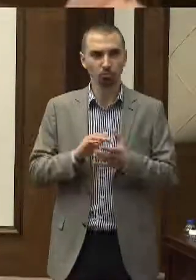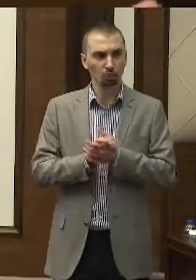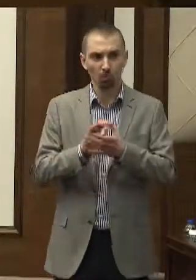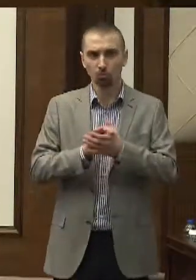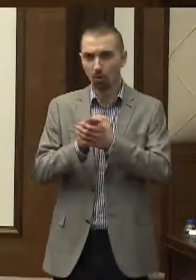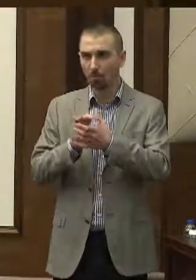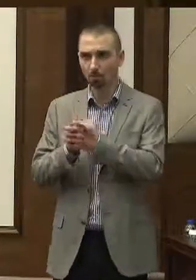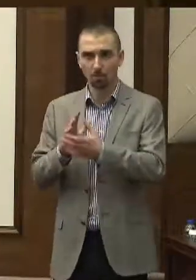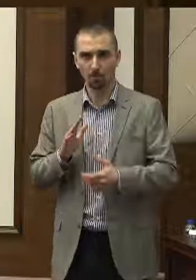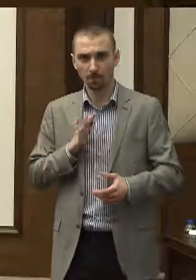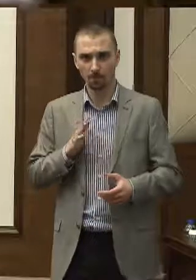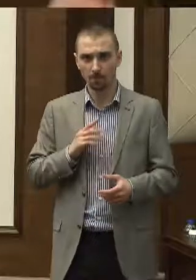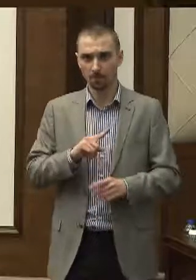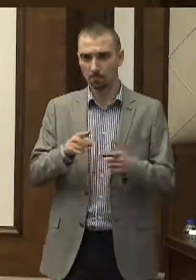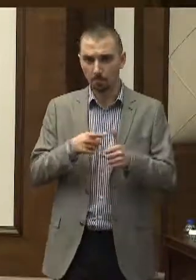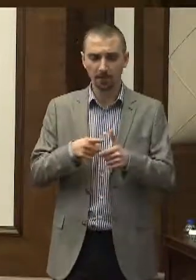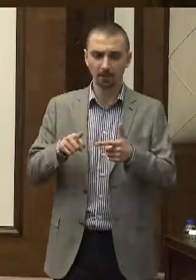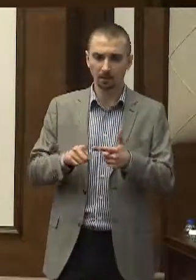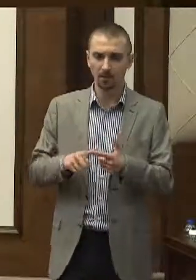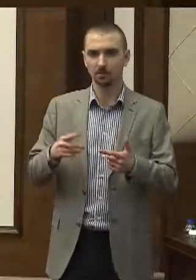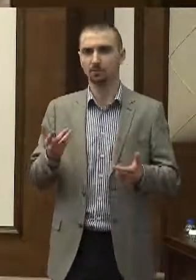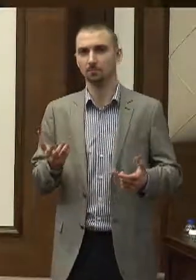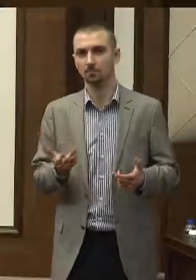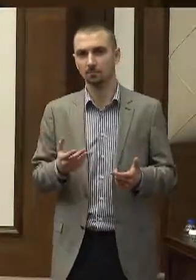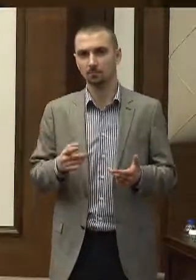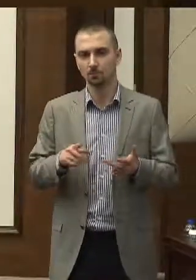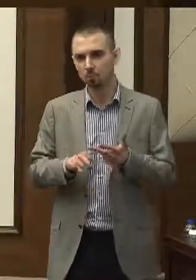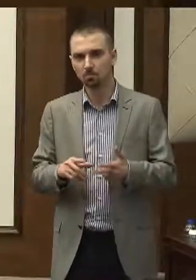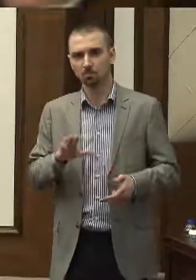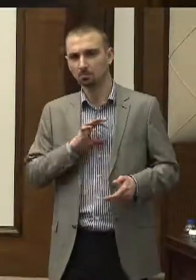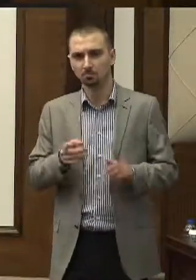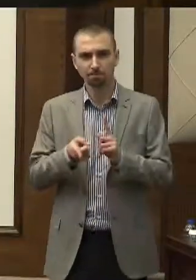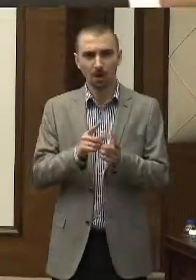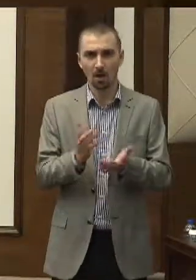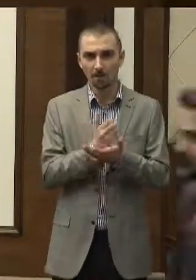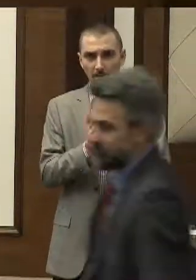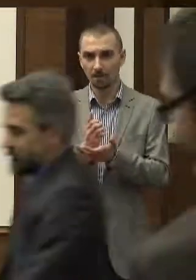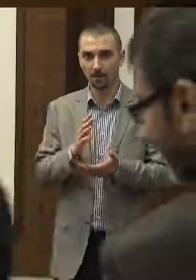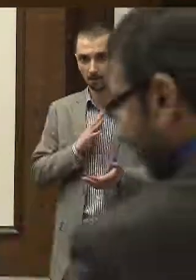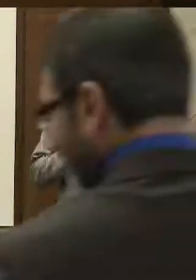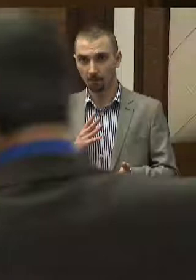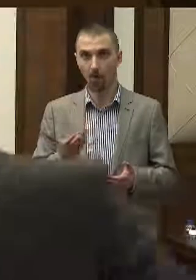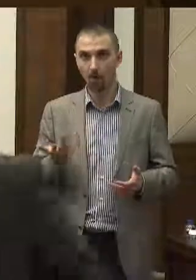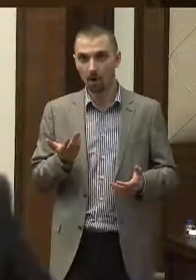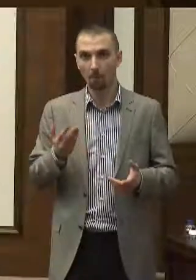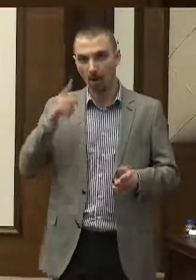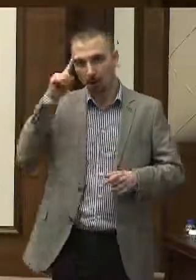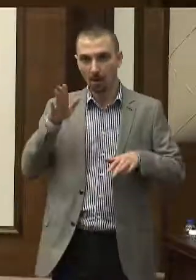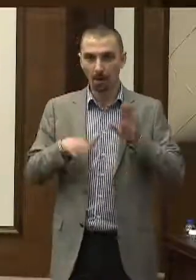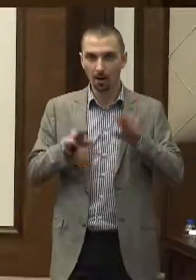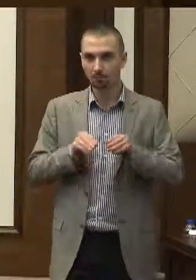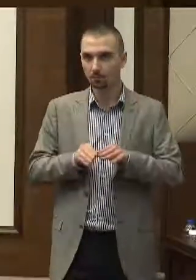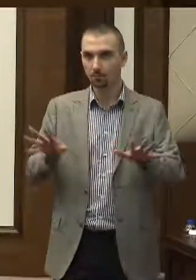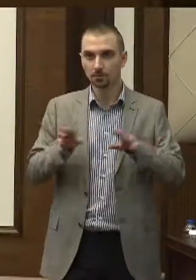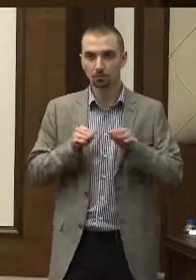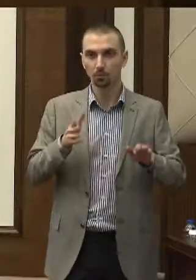dünya birincisi güreşçiyi, dünya ikincisi güreşçiyi, basketbolumuzu, niye billboardlarda biz bunları sergilemiyoruz?